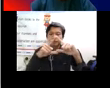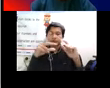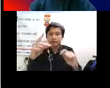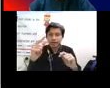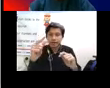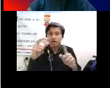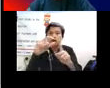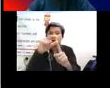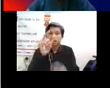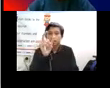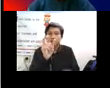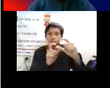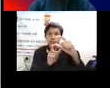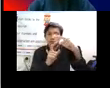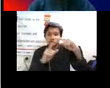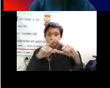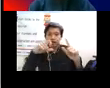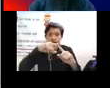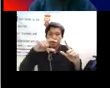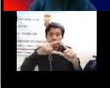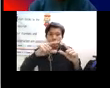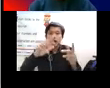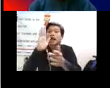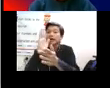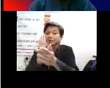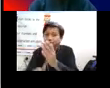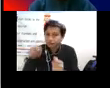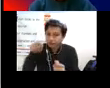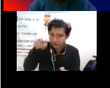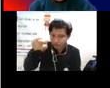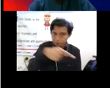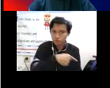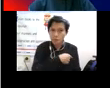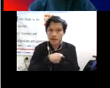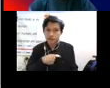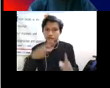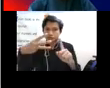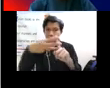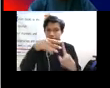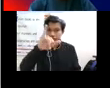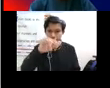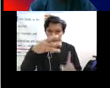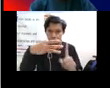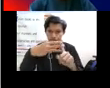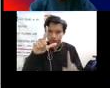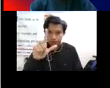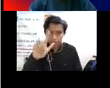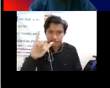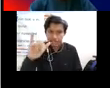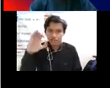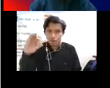otomatis sudah tercantum di sana tidak perlu mengetikkan secara manual daftar pustakanya jadi